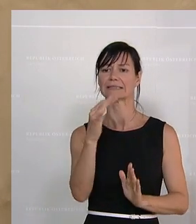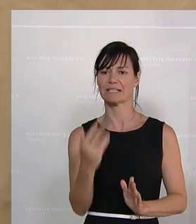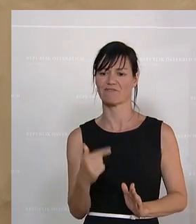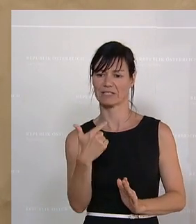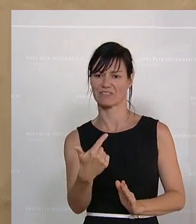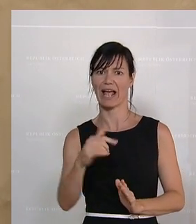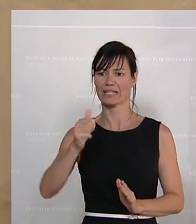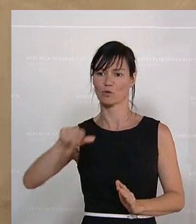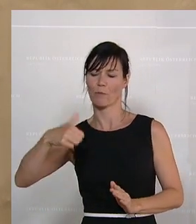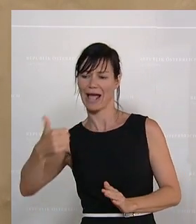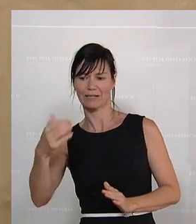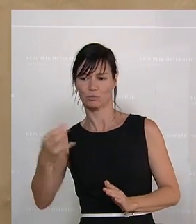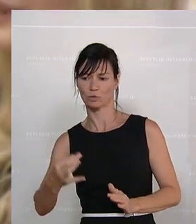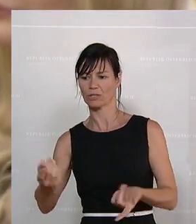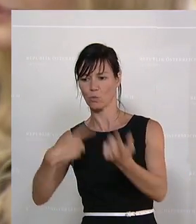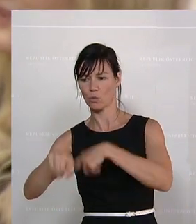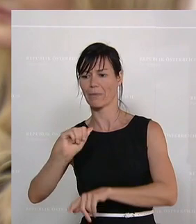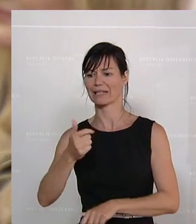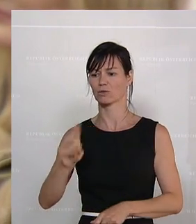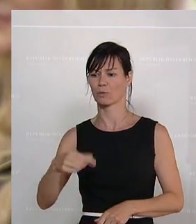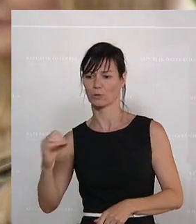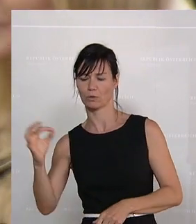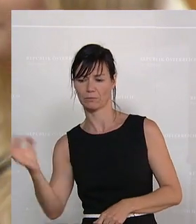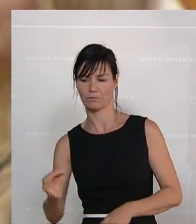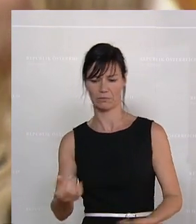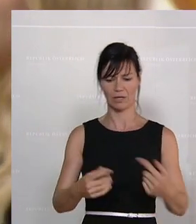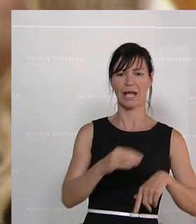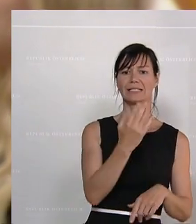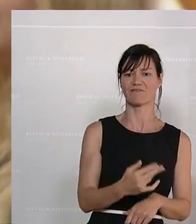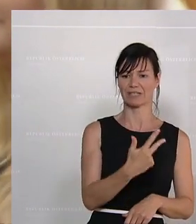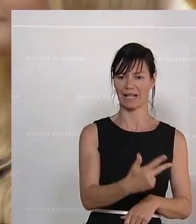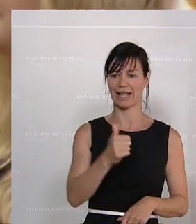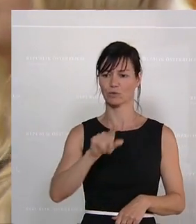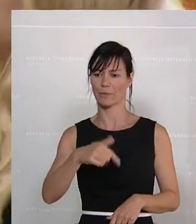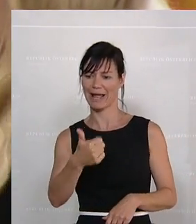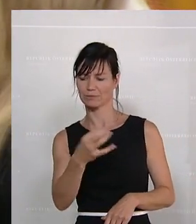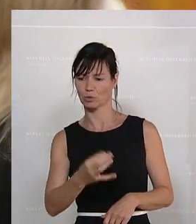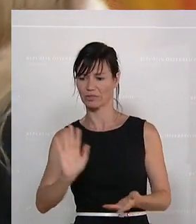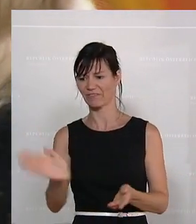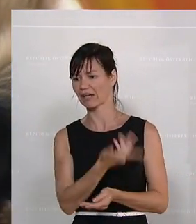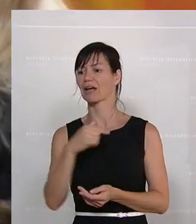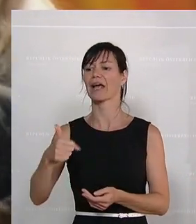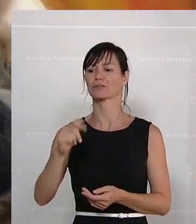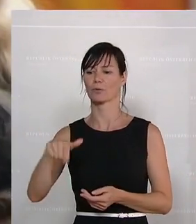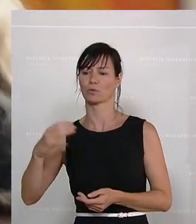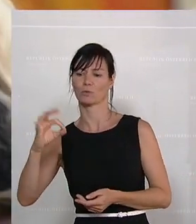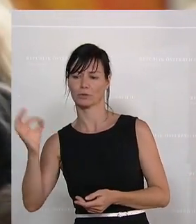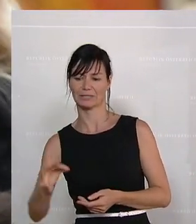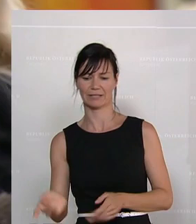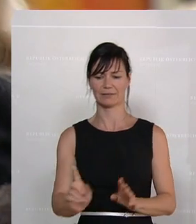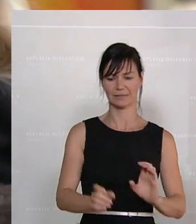1,1 prozent durch 10 prozent ersetzt lindsay vertreter ausdruck 19 prozent durch 100 prozent ersetzt